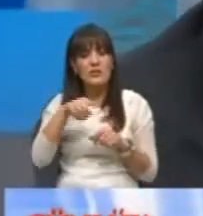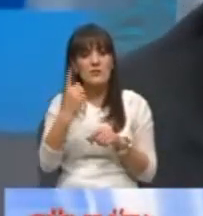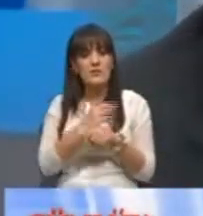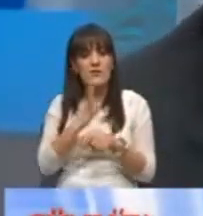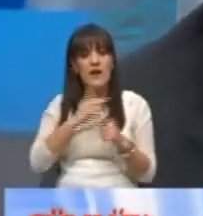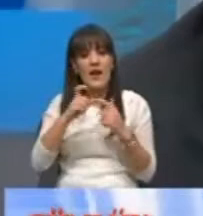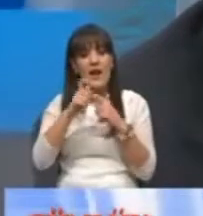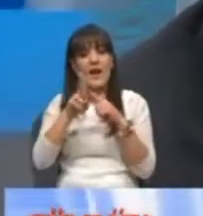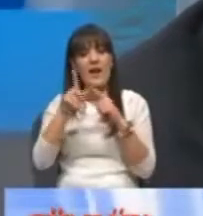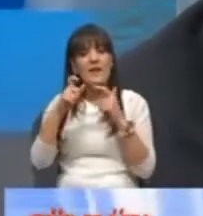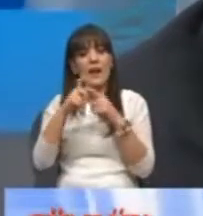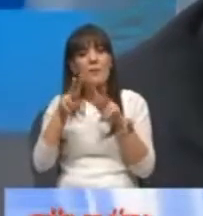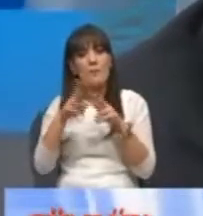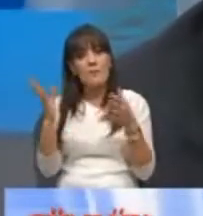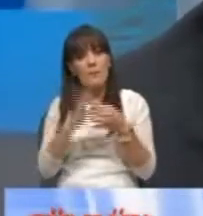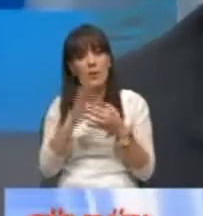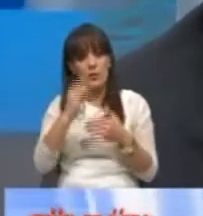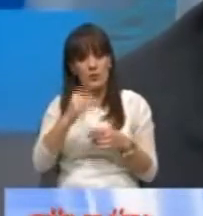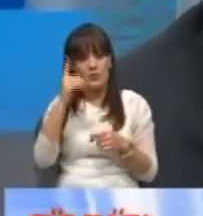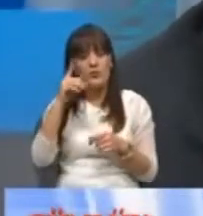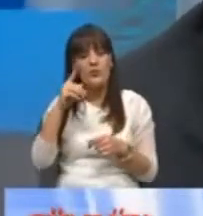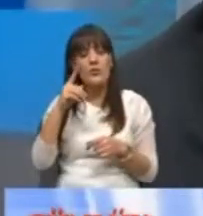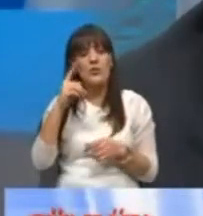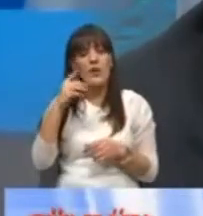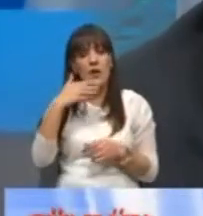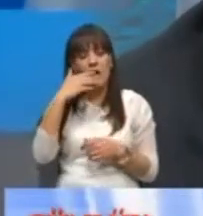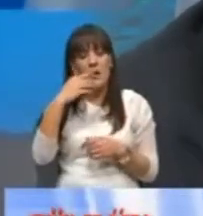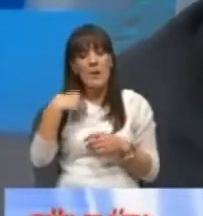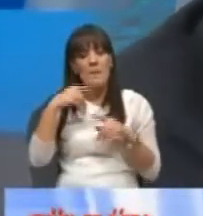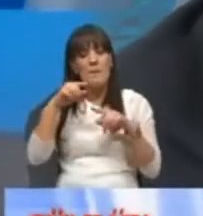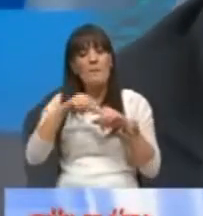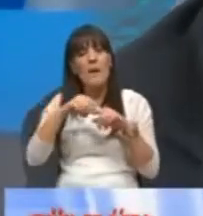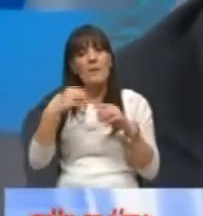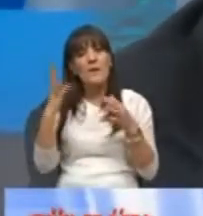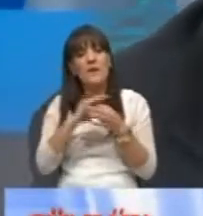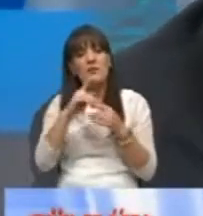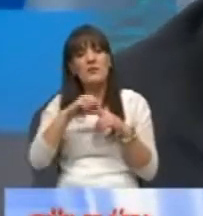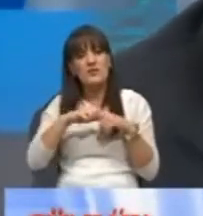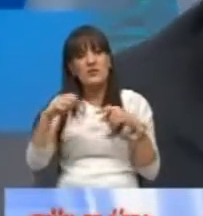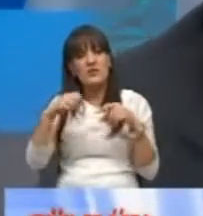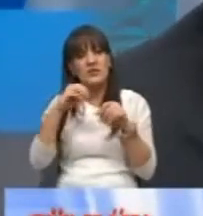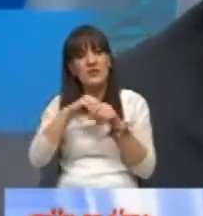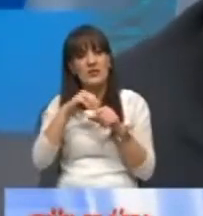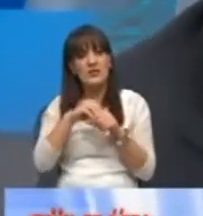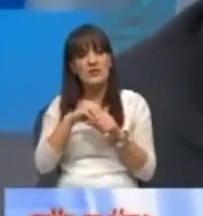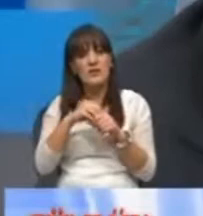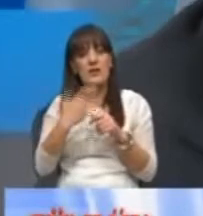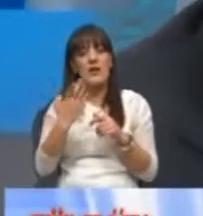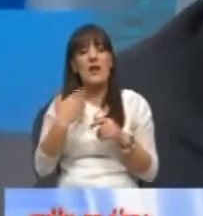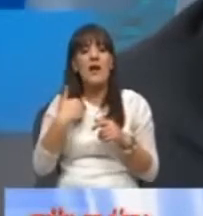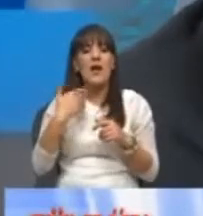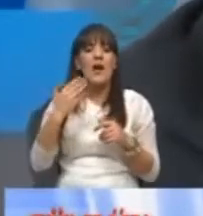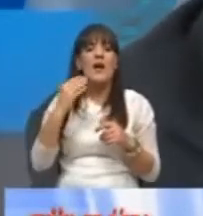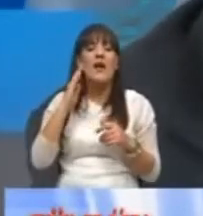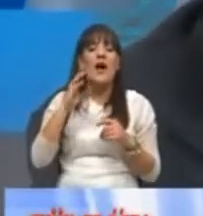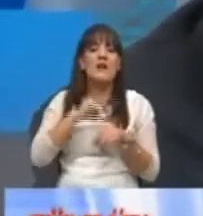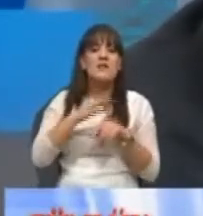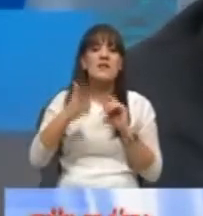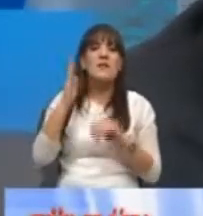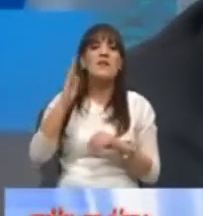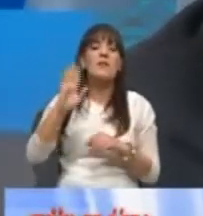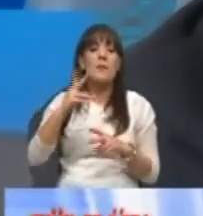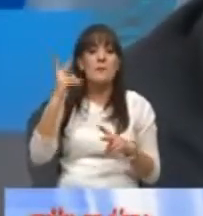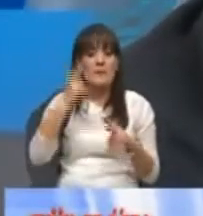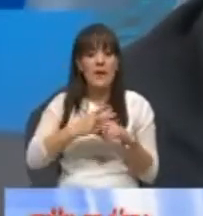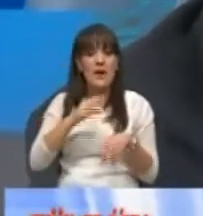Çıkıklar eklemi ilgilendirdiğinden bahsetmiştim. Bir parmağı ilgilendiren çıkıkta belki oyalanmak ya da hastanın bir